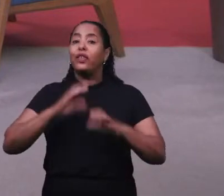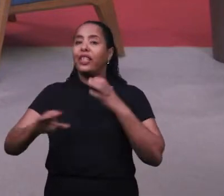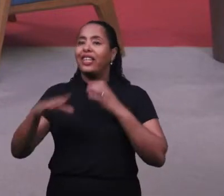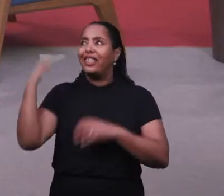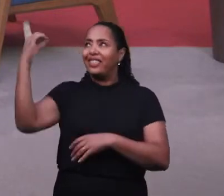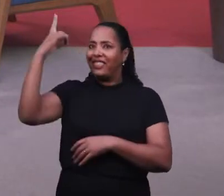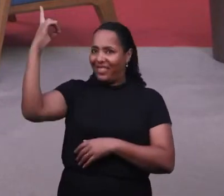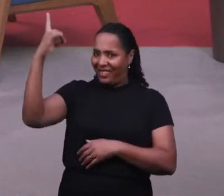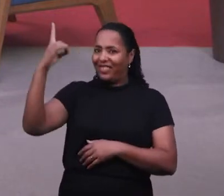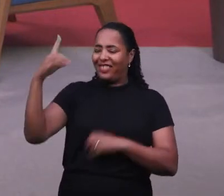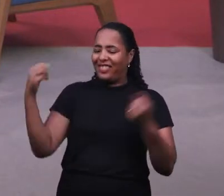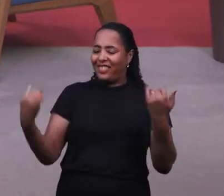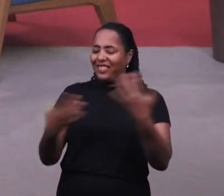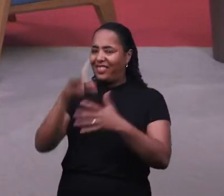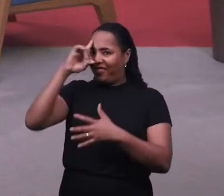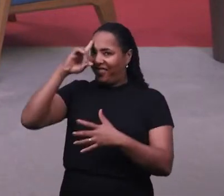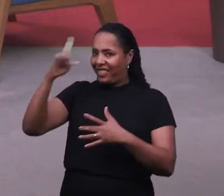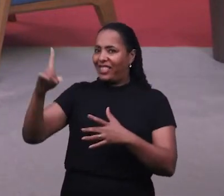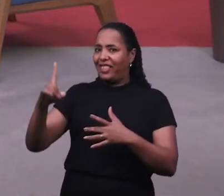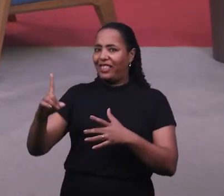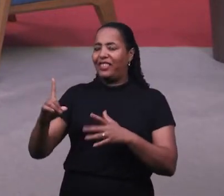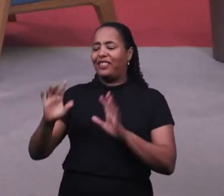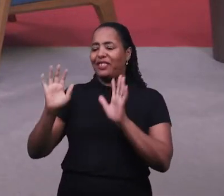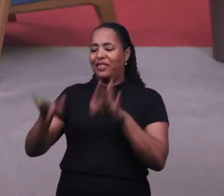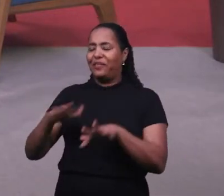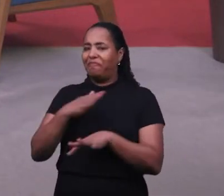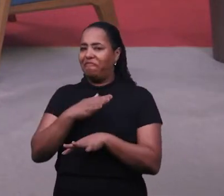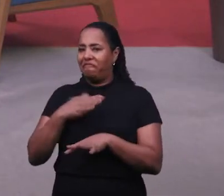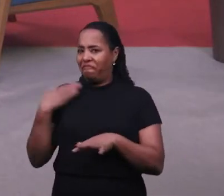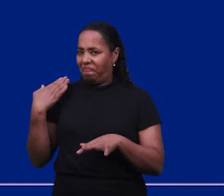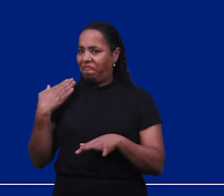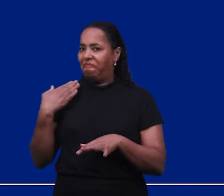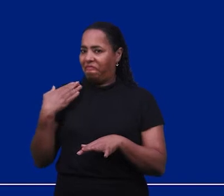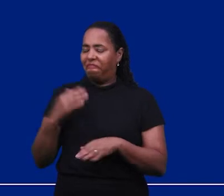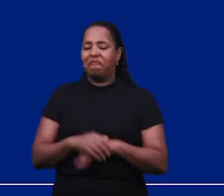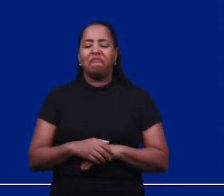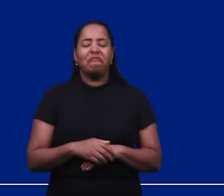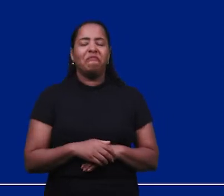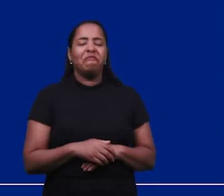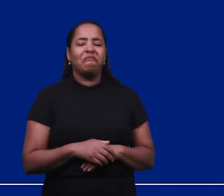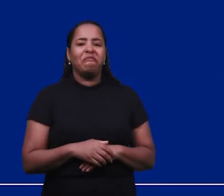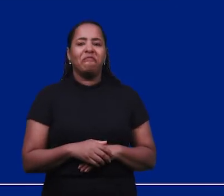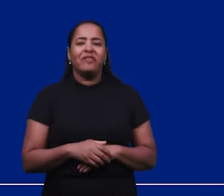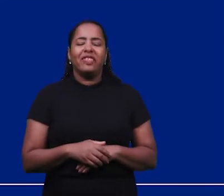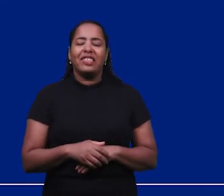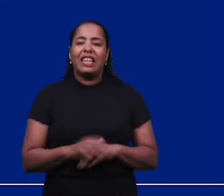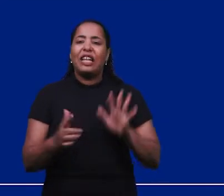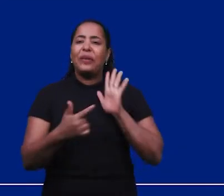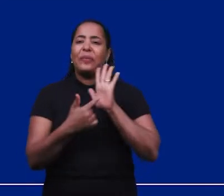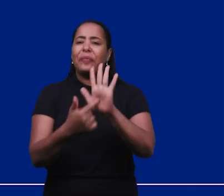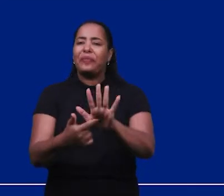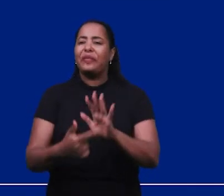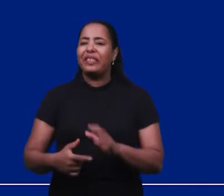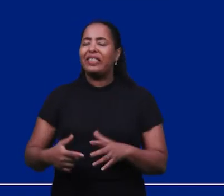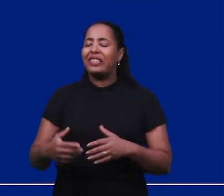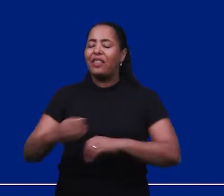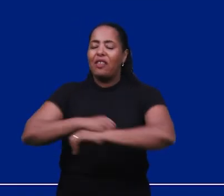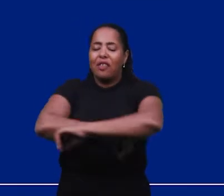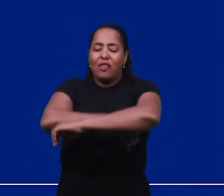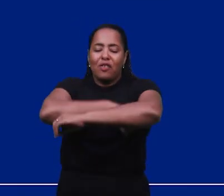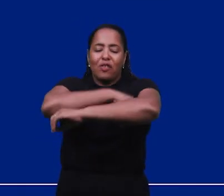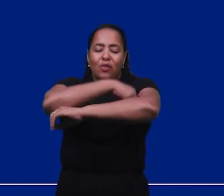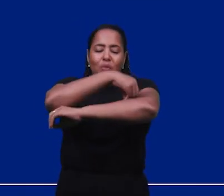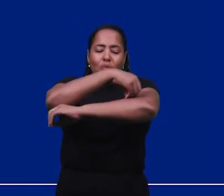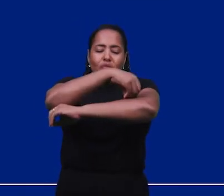sommes en train de lire ici le cantique de David quand il glorifie à Dieu. Il dit, 2 Samuel 23, 4,